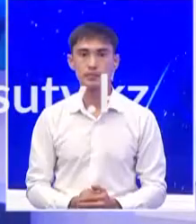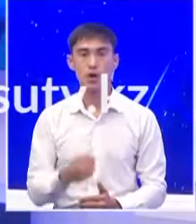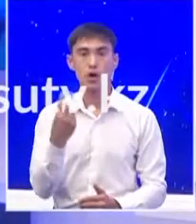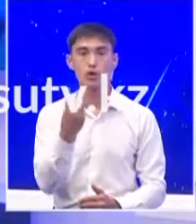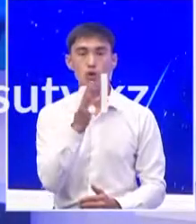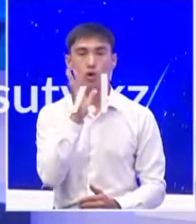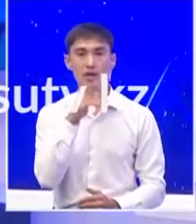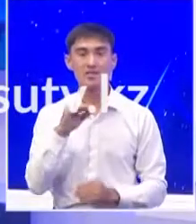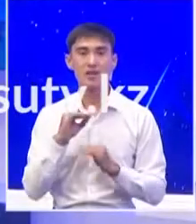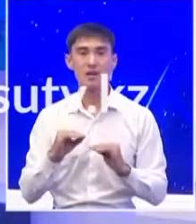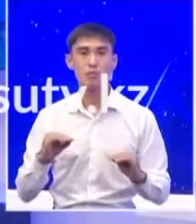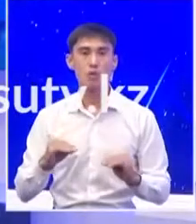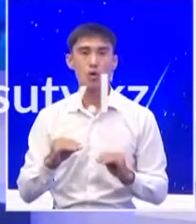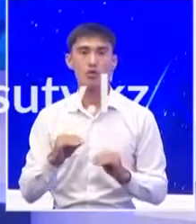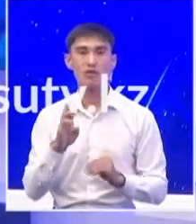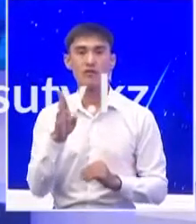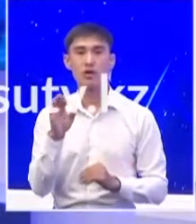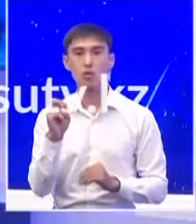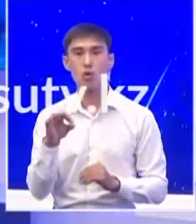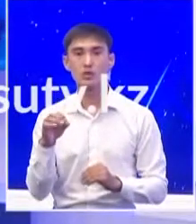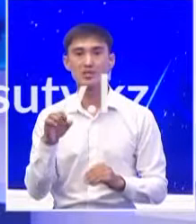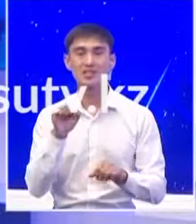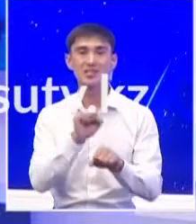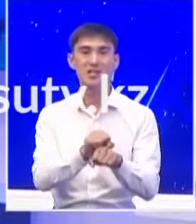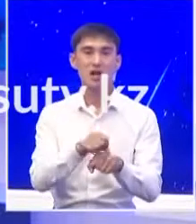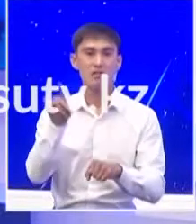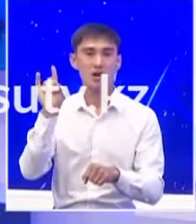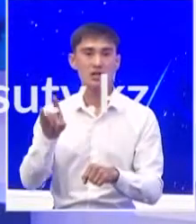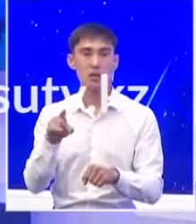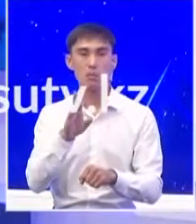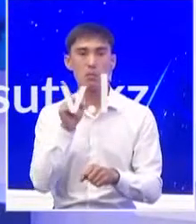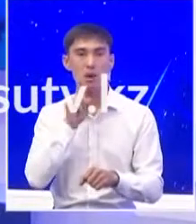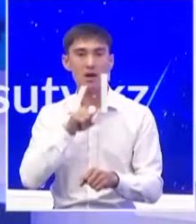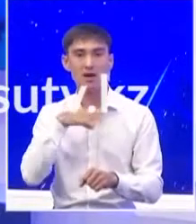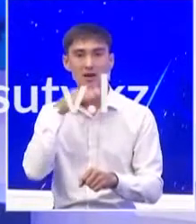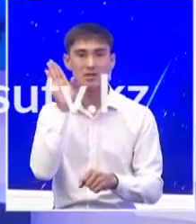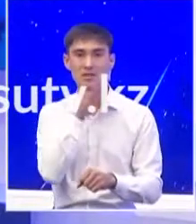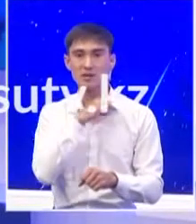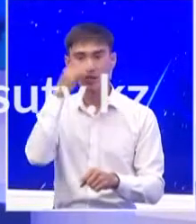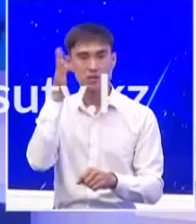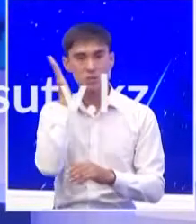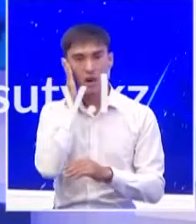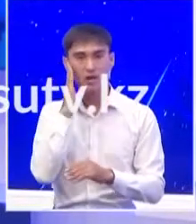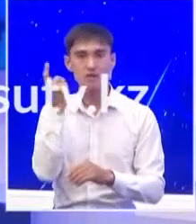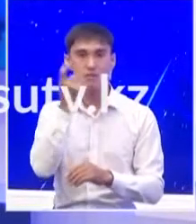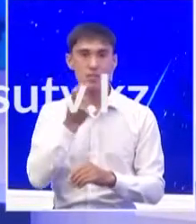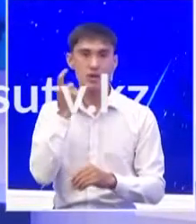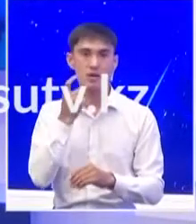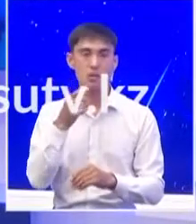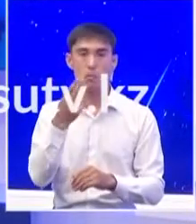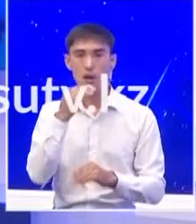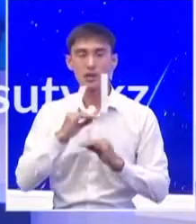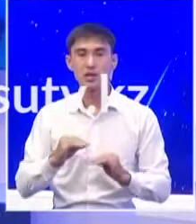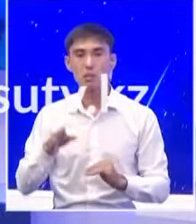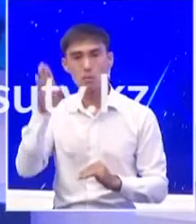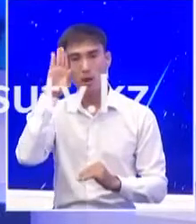Трехлетний ребенок в ИКО застрял в окне, пока родители спали в пьяном угаре. Маленький мальчик пытался спасти котенка.